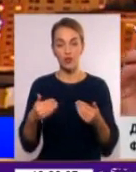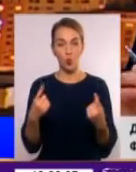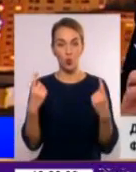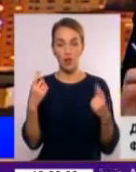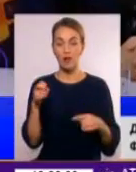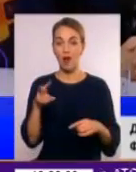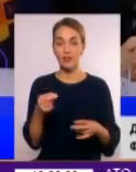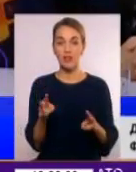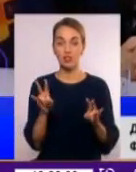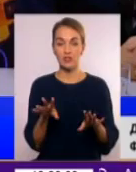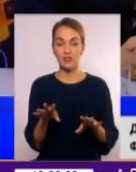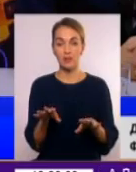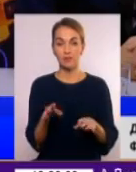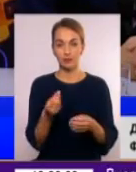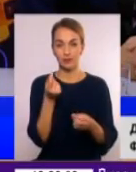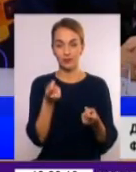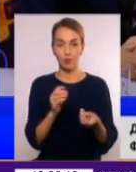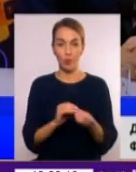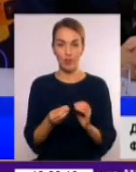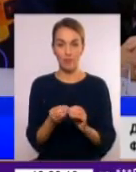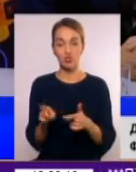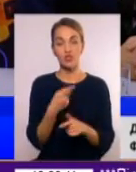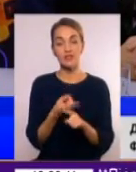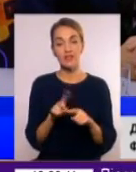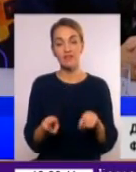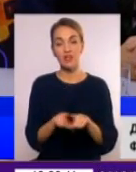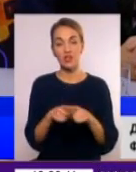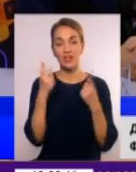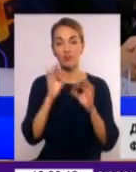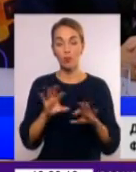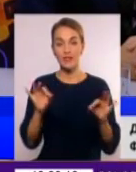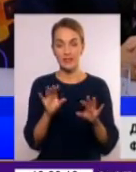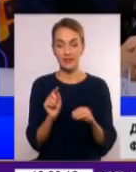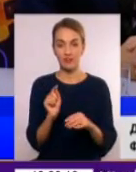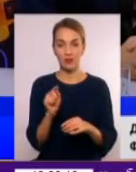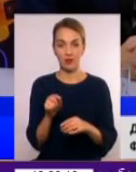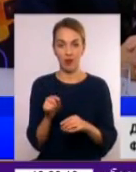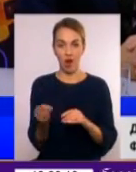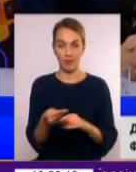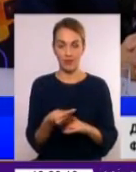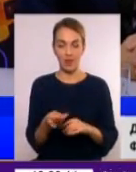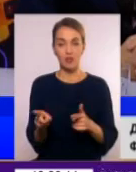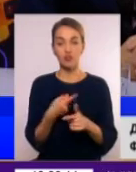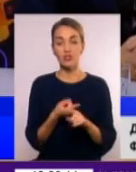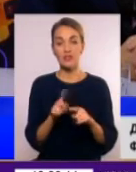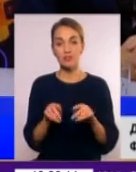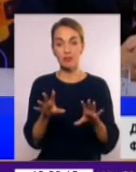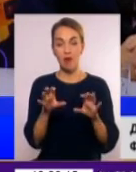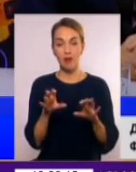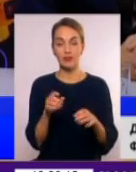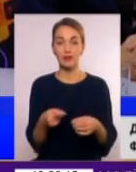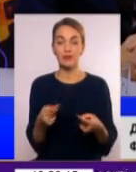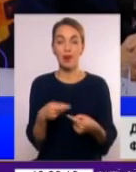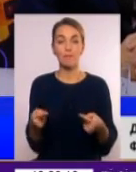залишилися якісь такі точкові проблеми. Чи це все ж таки якісь інформаційні вкраплення? Чи це сприймати як певні